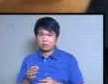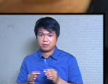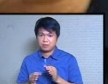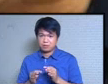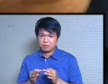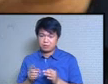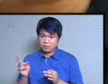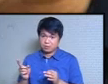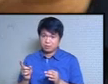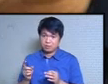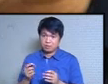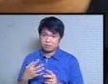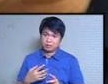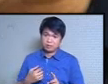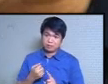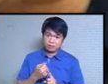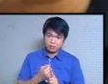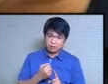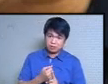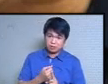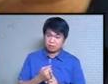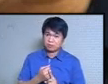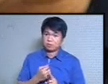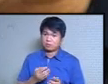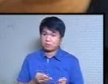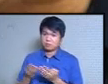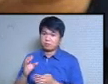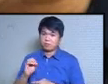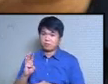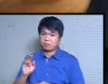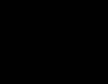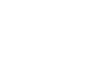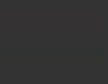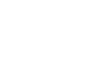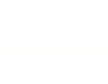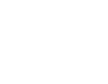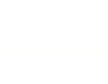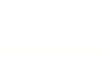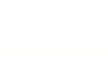mga sinakta natin na idiretso na natin ang kaso sa ombudsman, bibigyan ko sila ng certification.